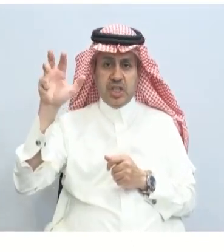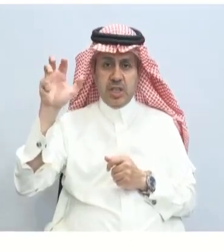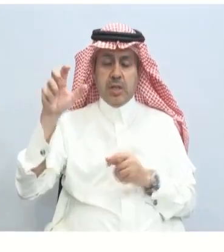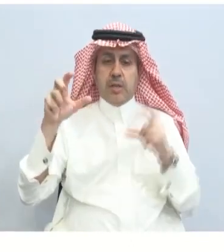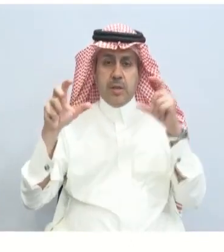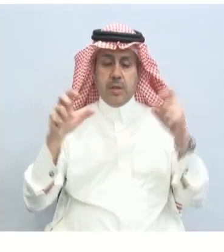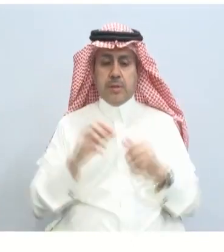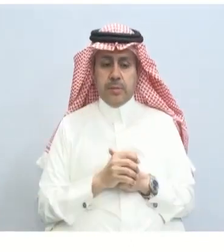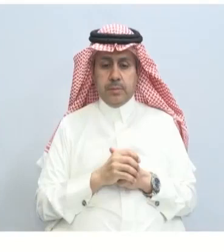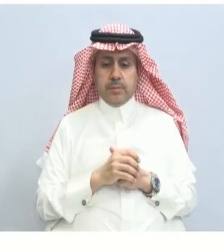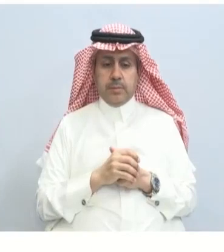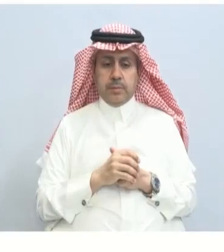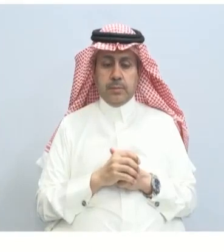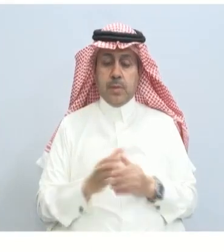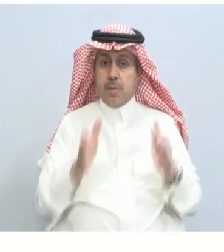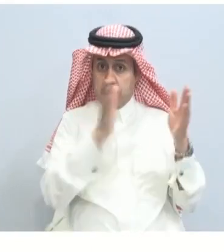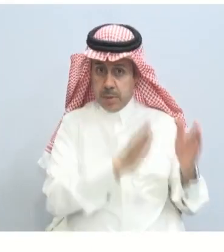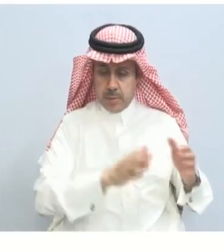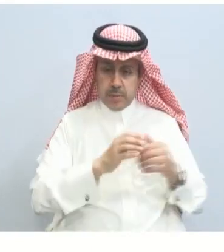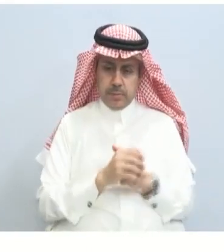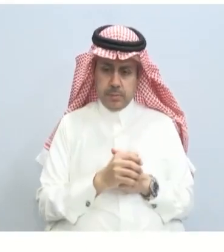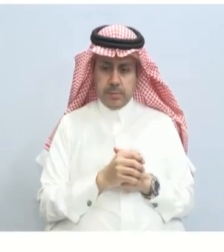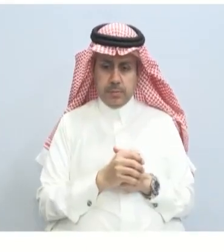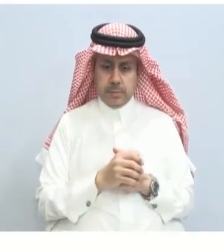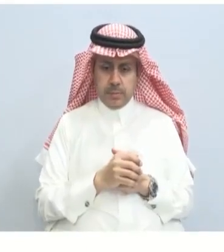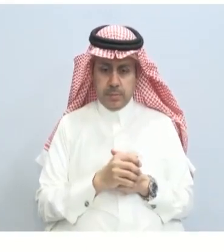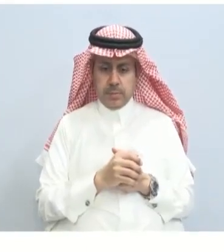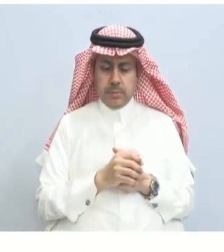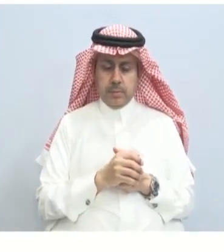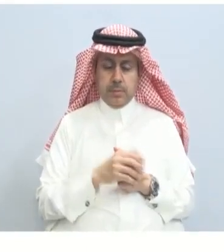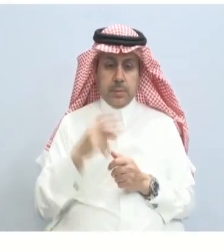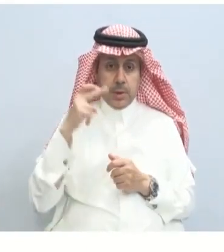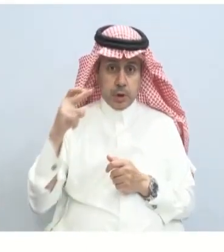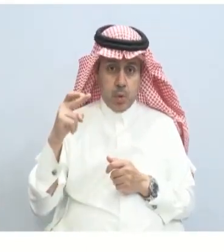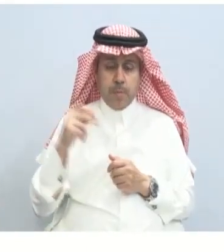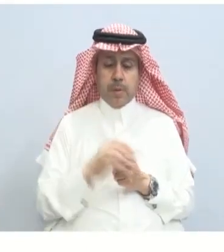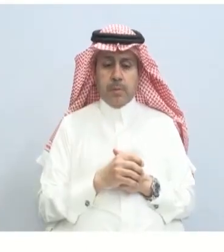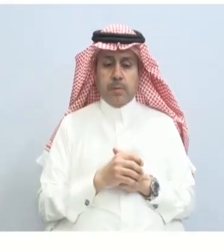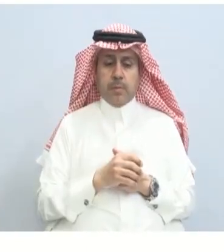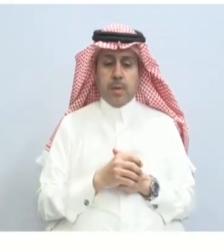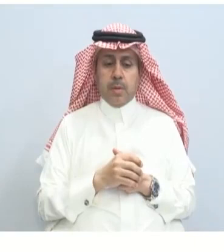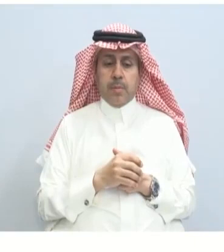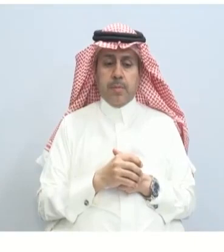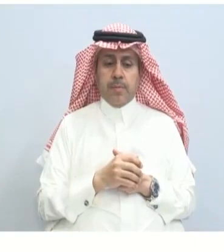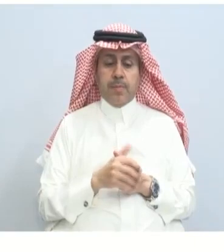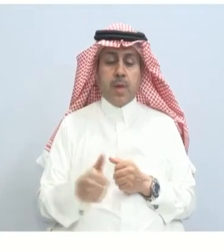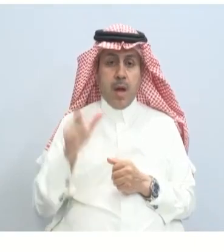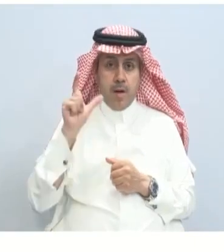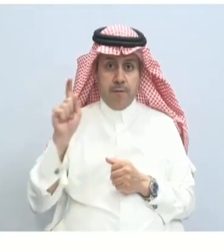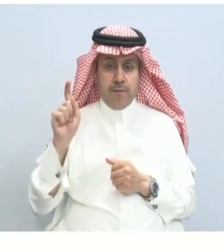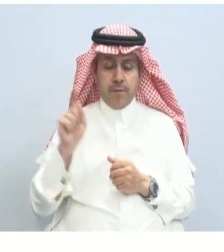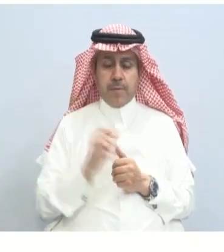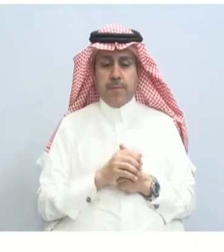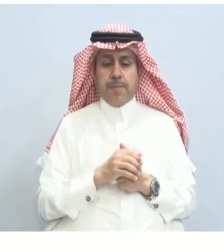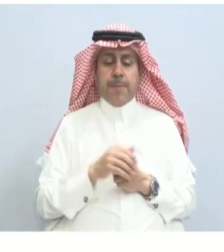90 درجه فبالتالي راح اقول الان ان الحل الاساسي ان الالفا تساوي 90 درجه